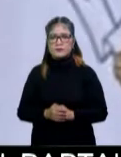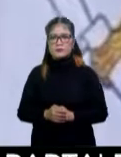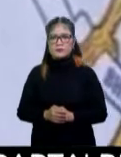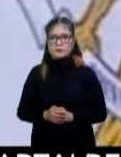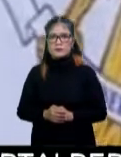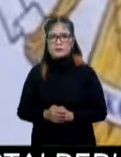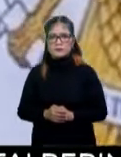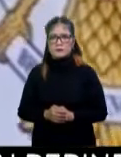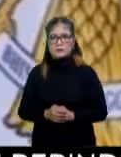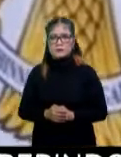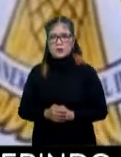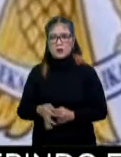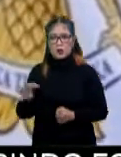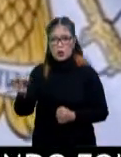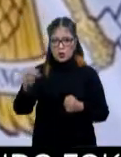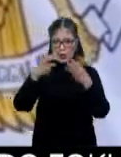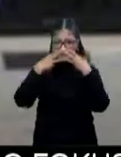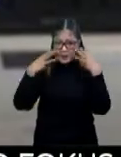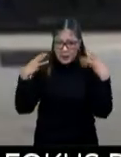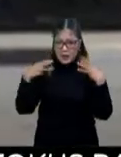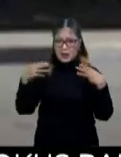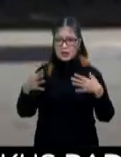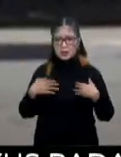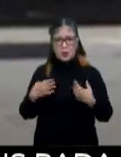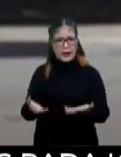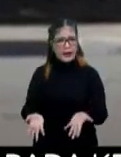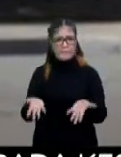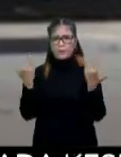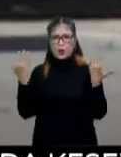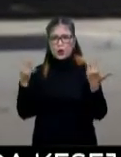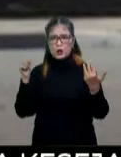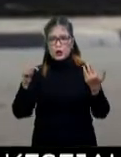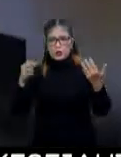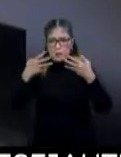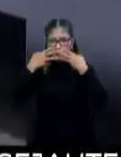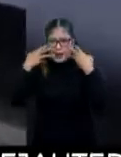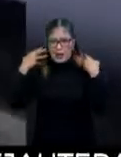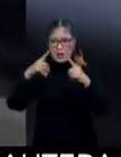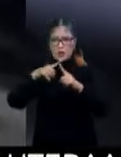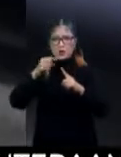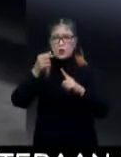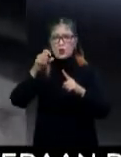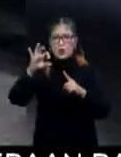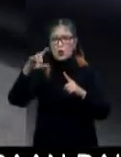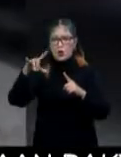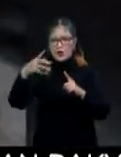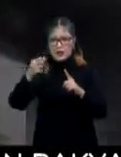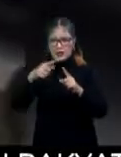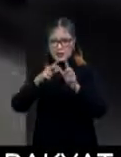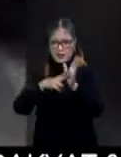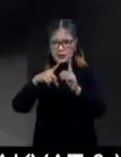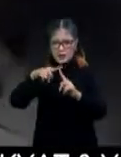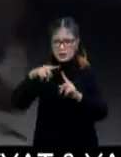empot2 Malang Dihebohkan dengan spanduk bertuliskan Malang toleransi Tin other City spanduk yang terpasang di depan balaikota